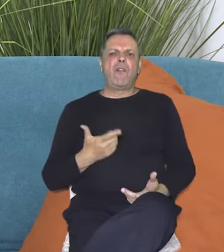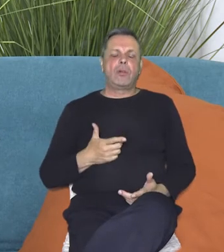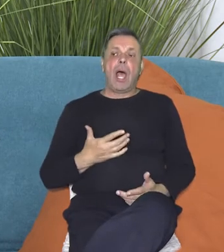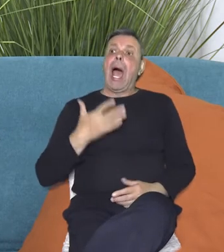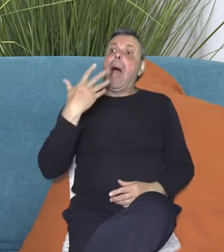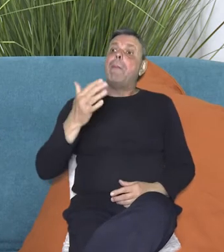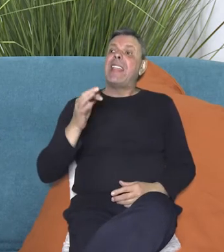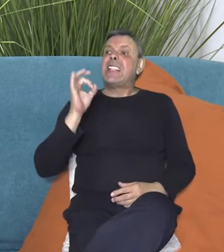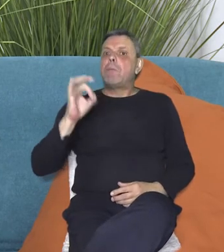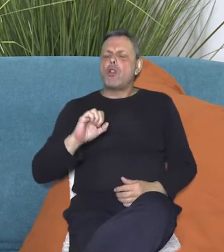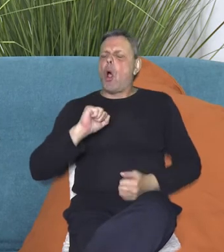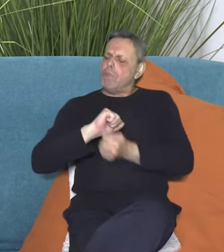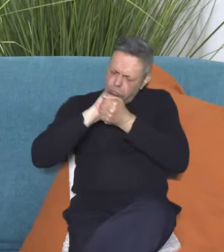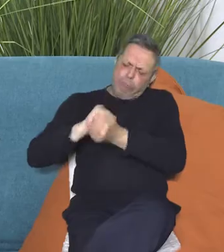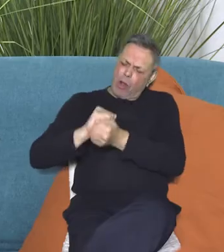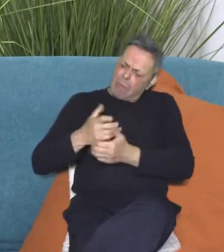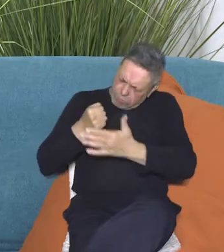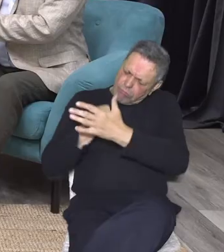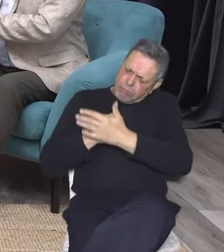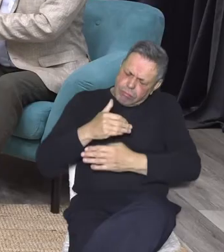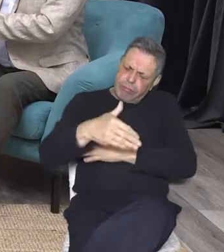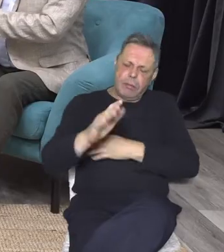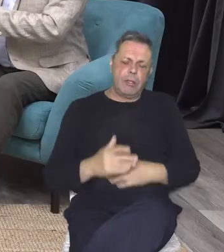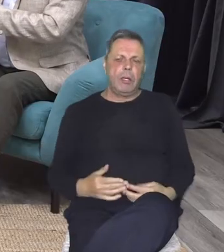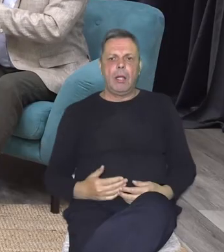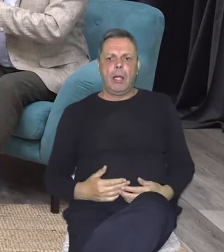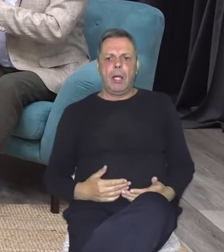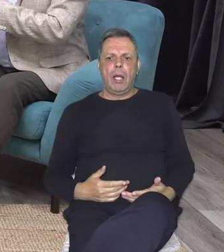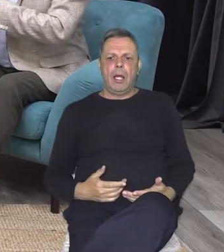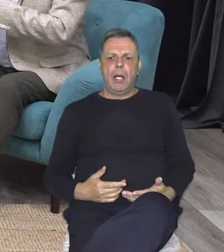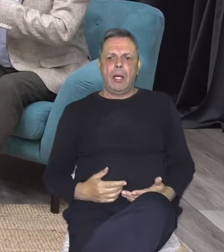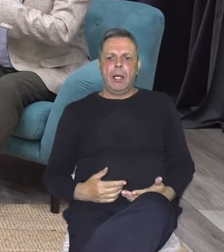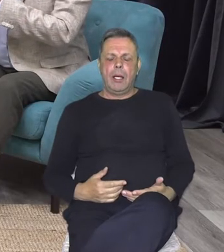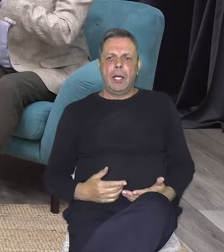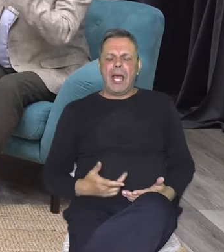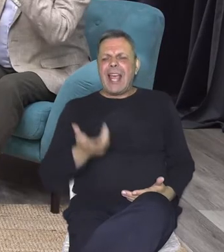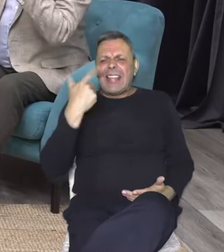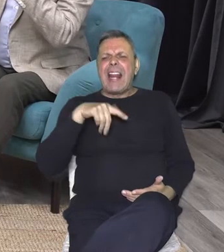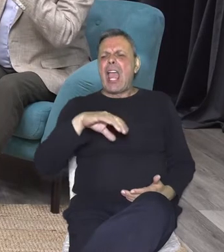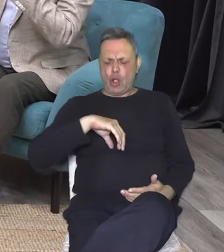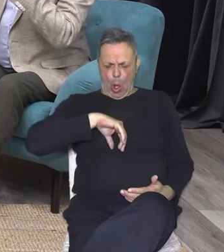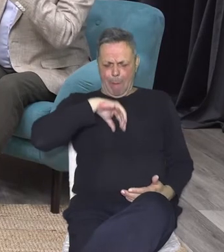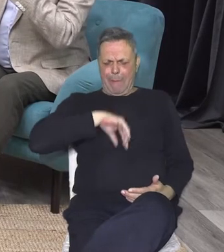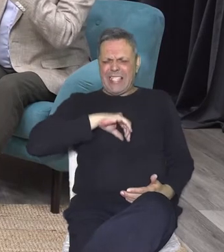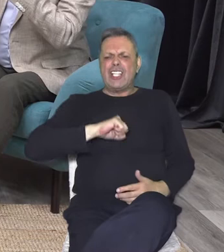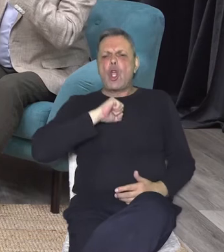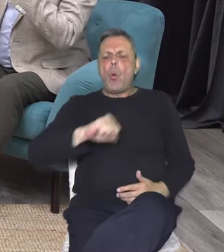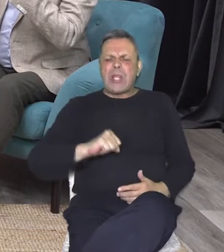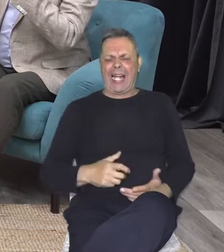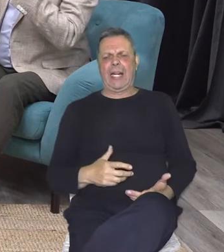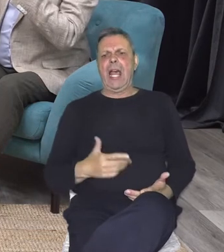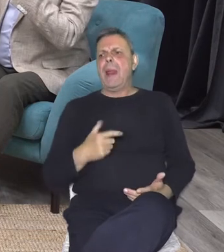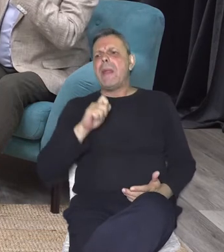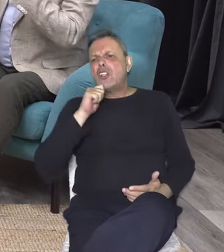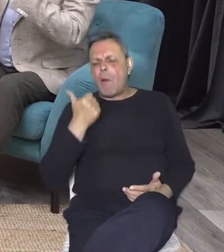50% su borci. Da. Je li to toliki psihički udar na